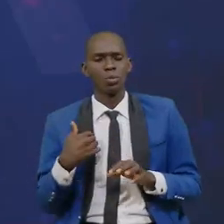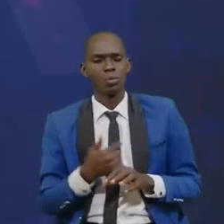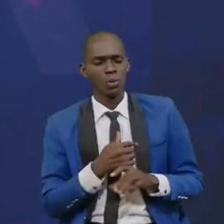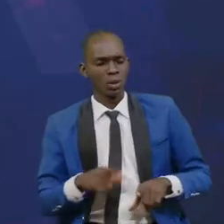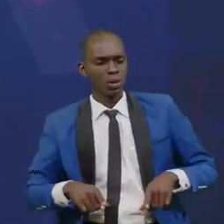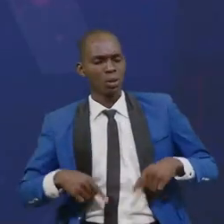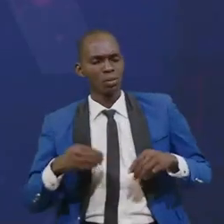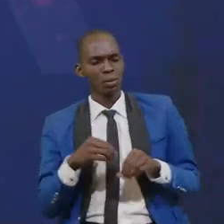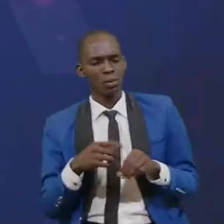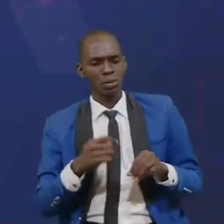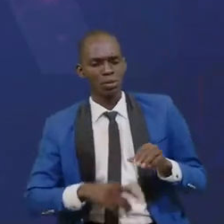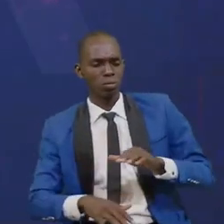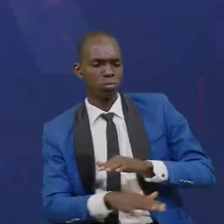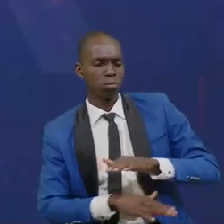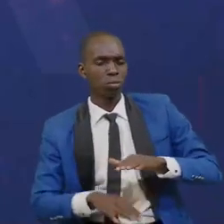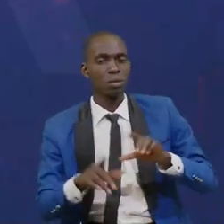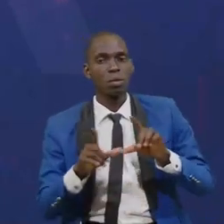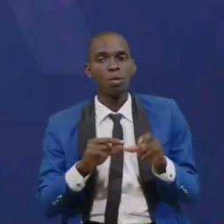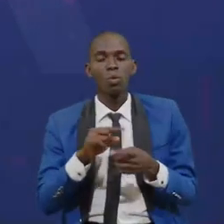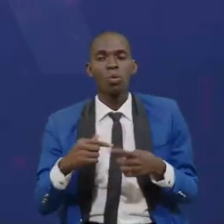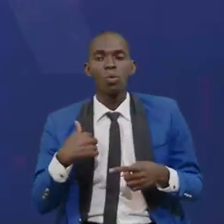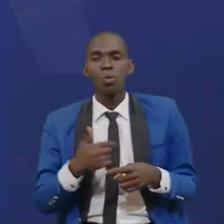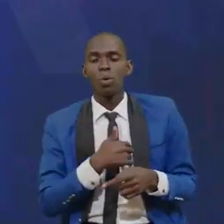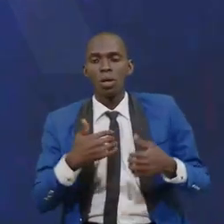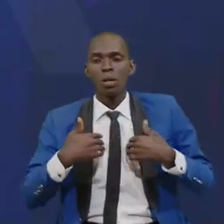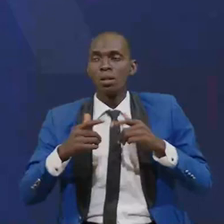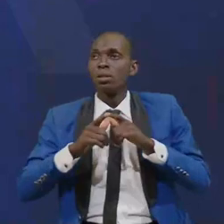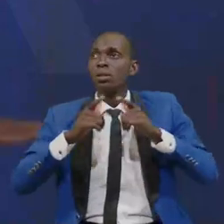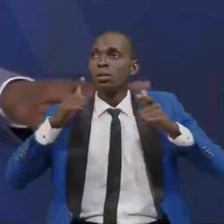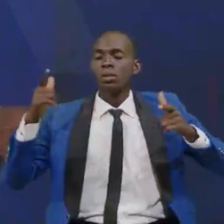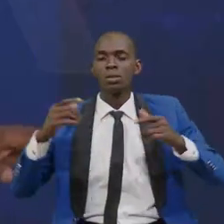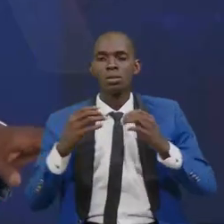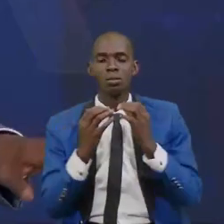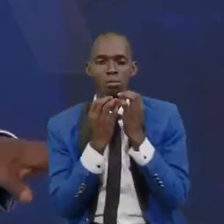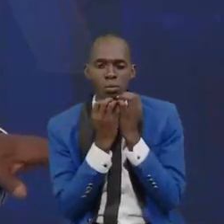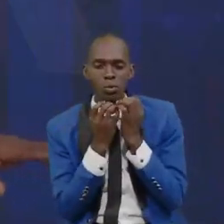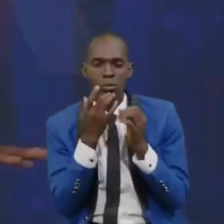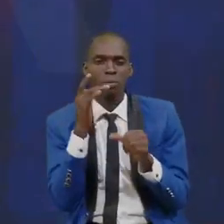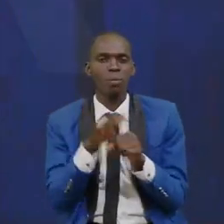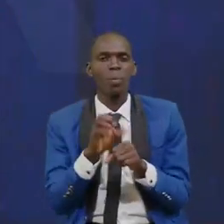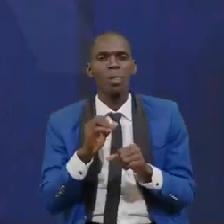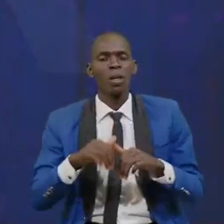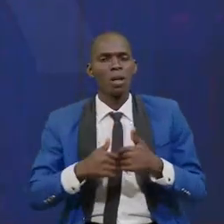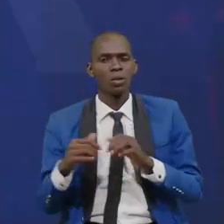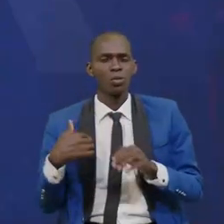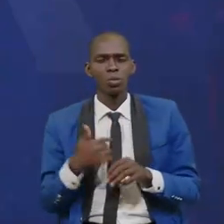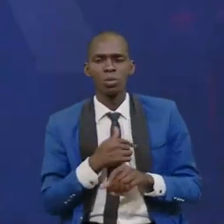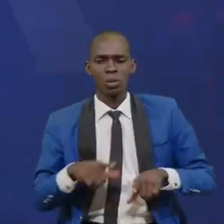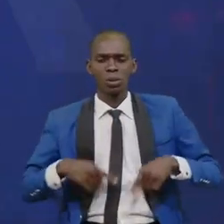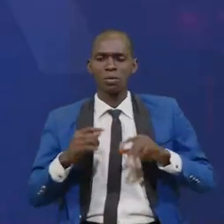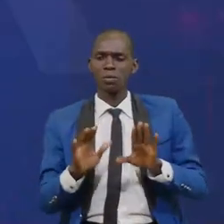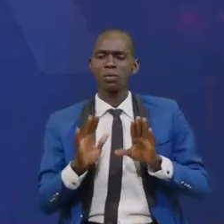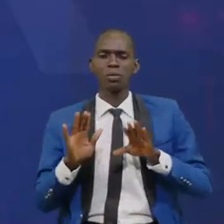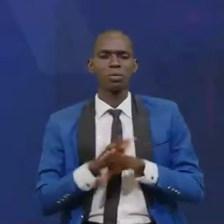Comment pouvons-nous mener une vie de basse alors que nous avons les plus grandes et précieuses promesses? Comment vivre dans